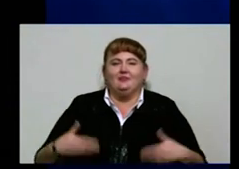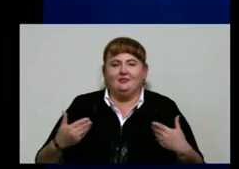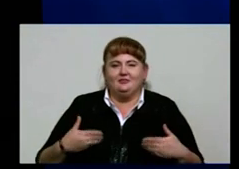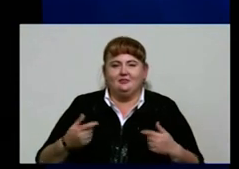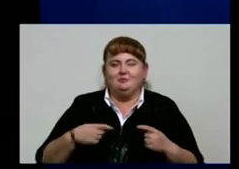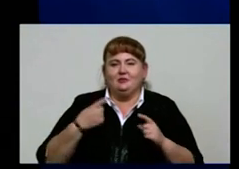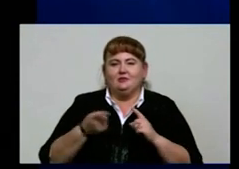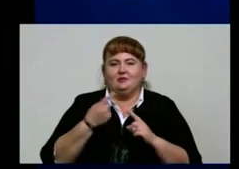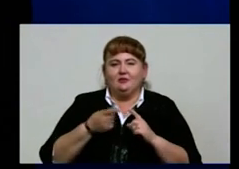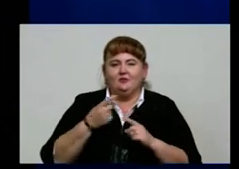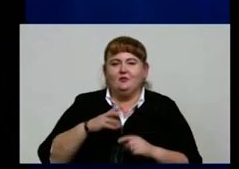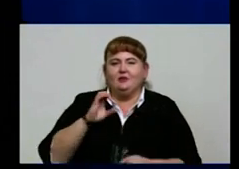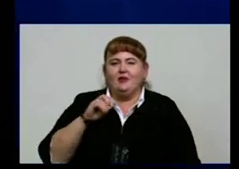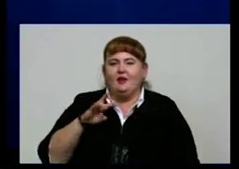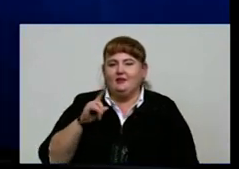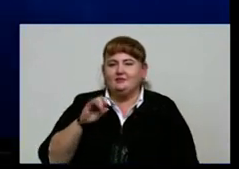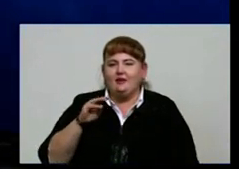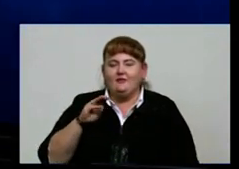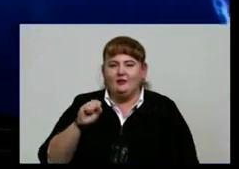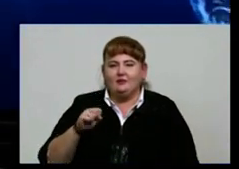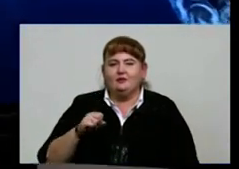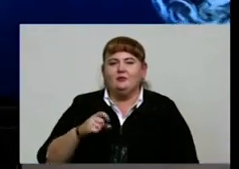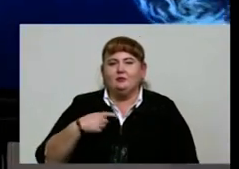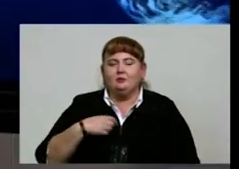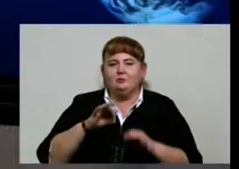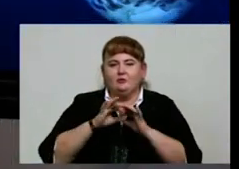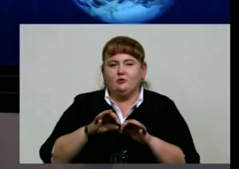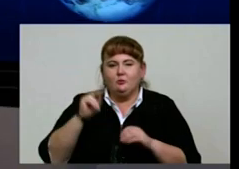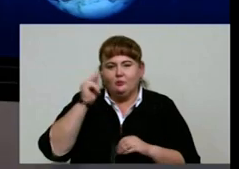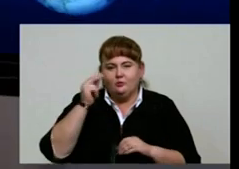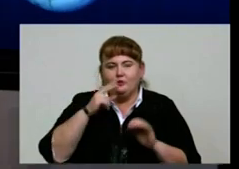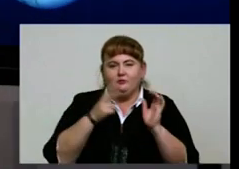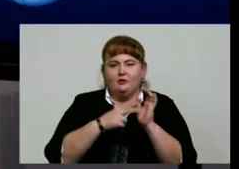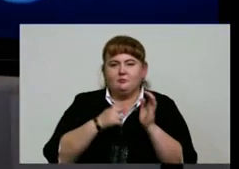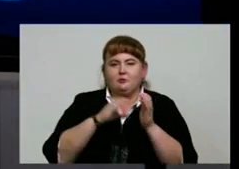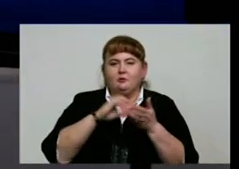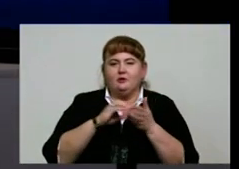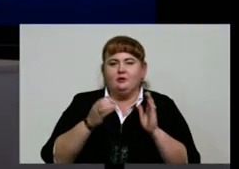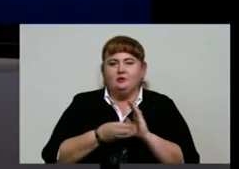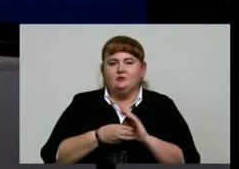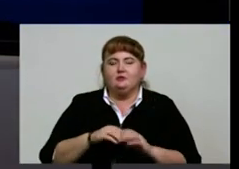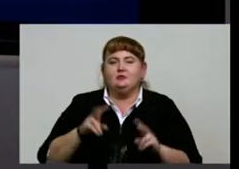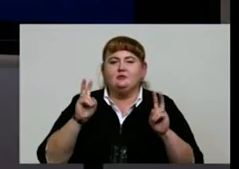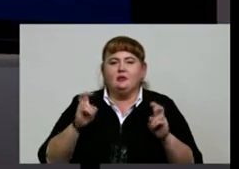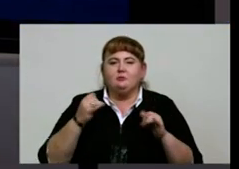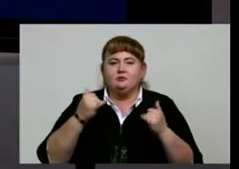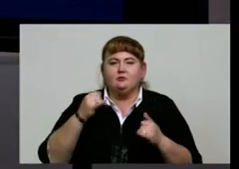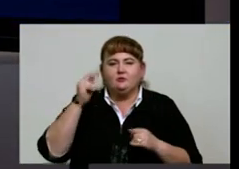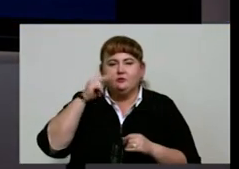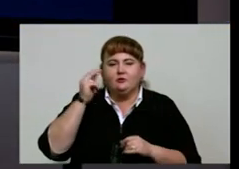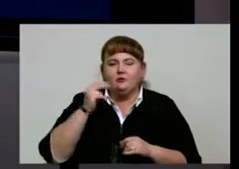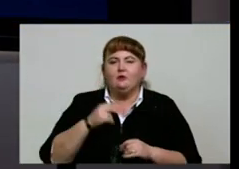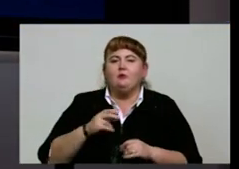Здравствуйте, меня зовут Елизавета Александровна, и мы проведем сегодня урок в 8 классе. Тема сегодняшнего урока